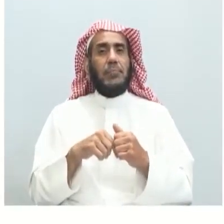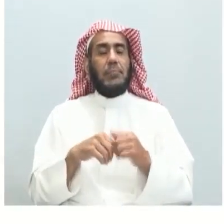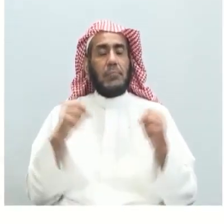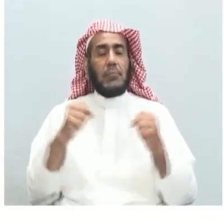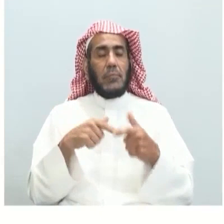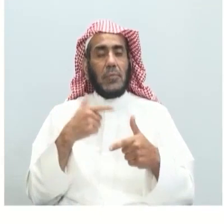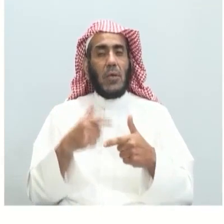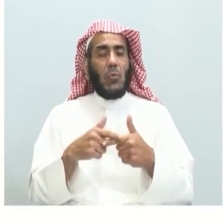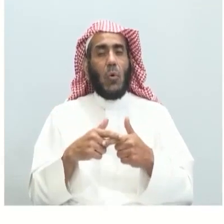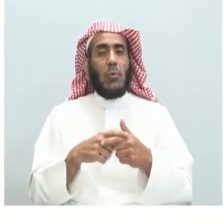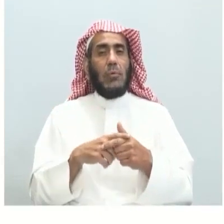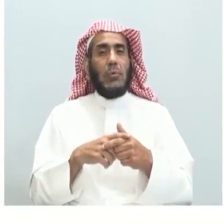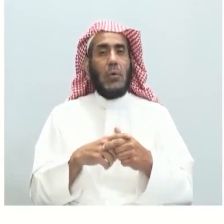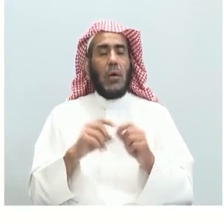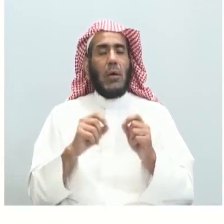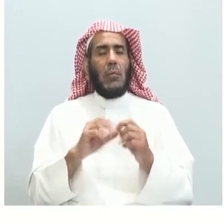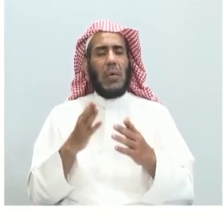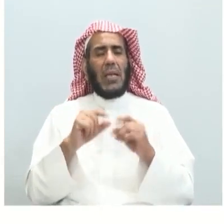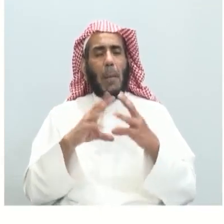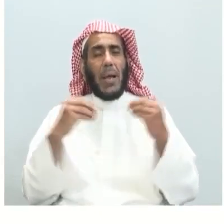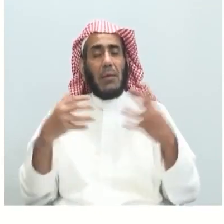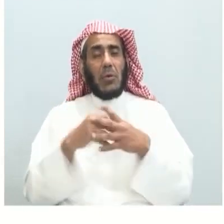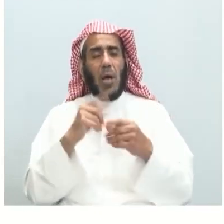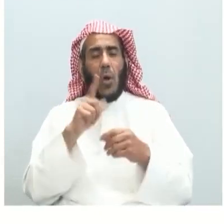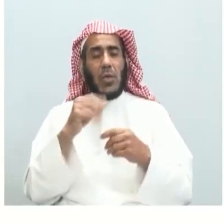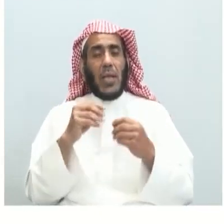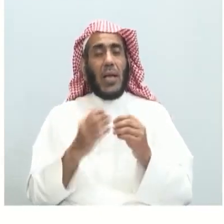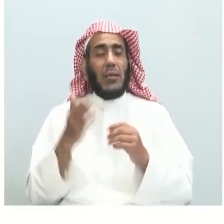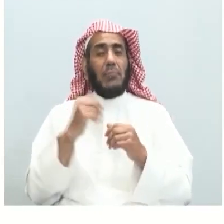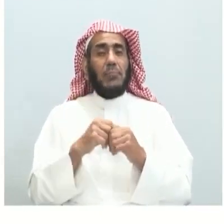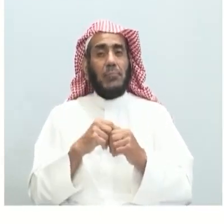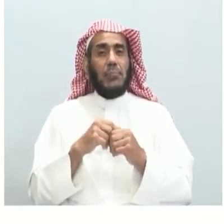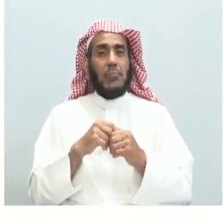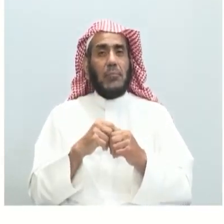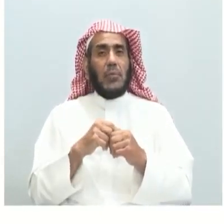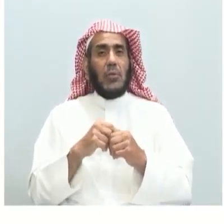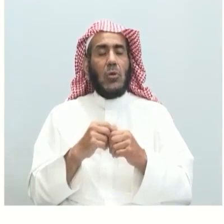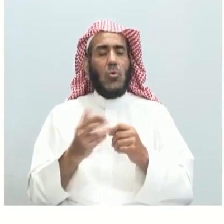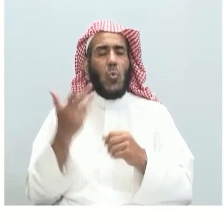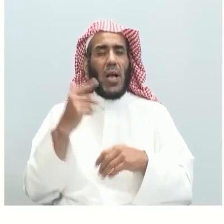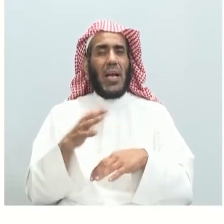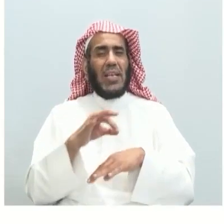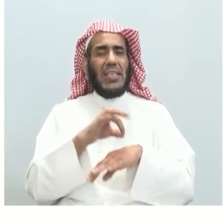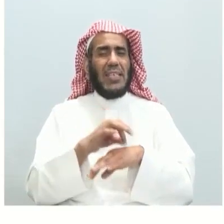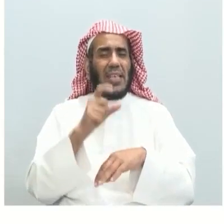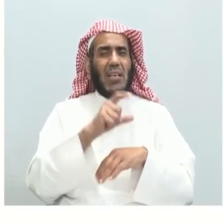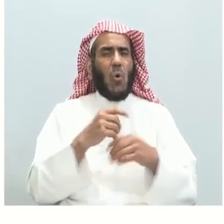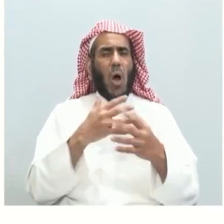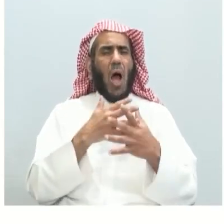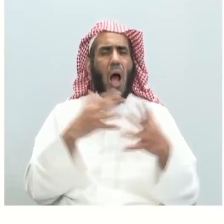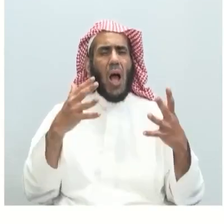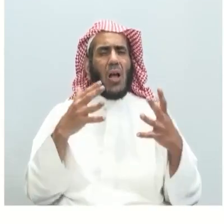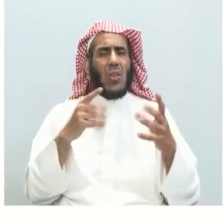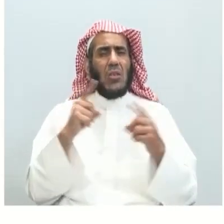نشاط اخر وهو بين المعنى المشترك بين قوله تعالى وكان الانسان اكثر